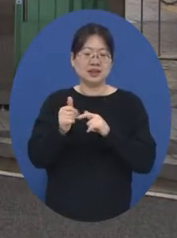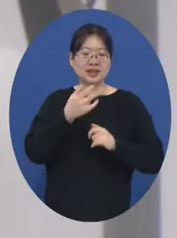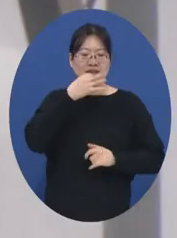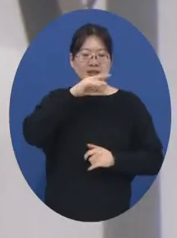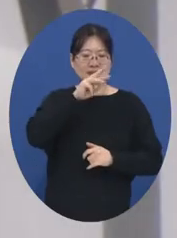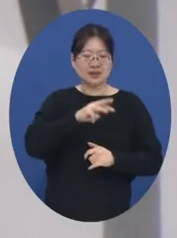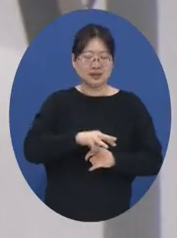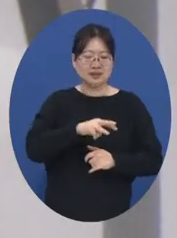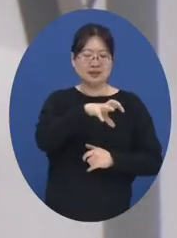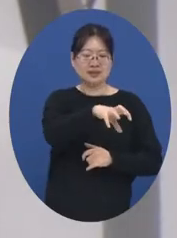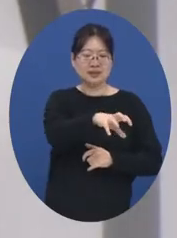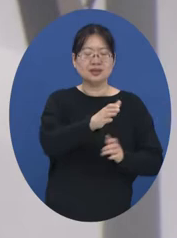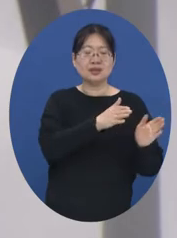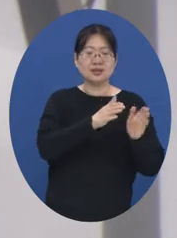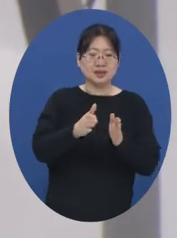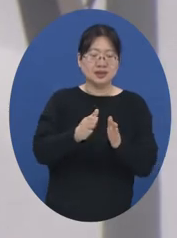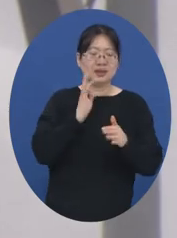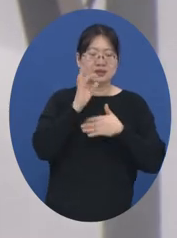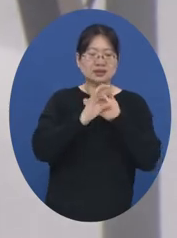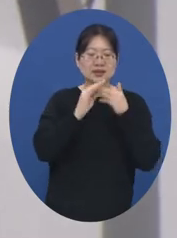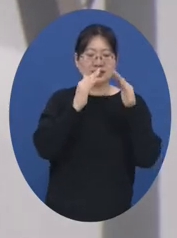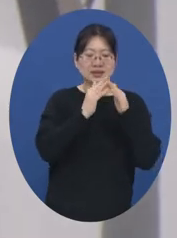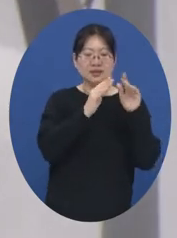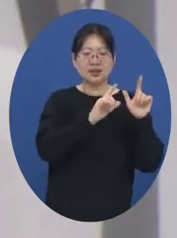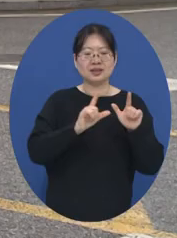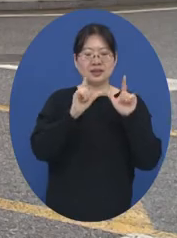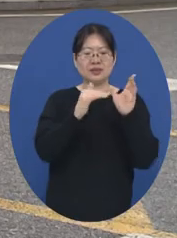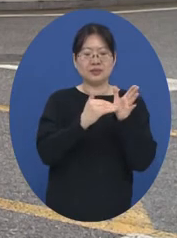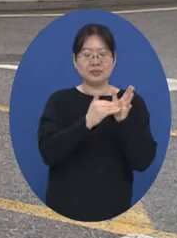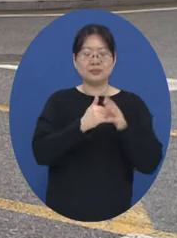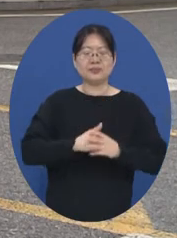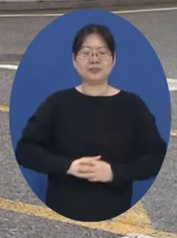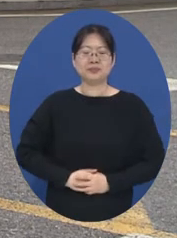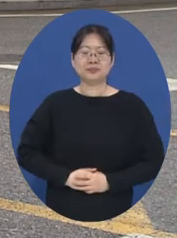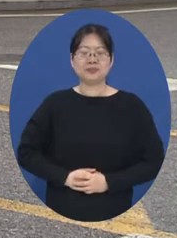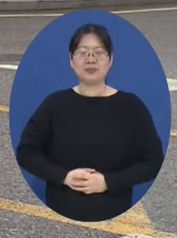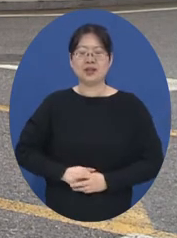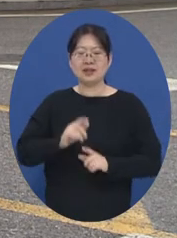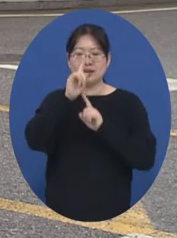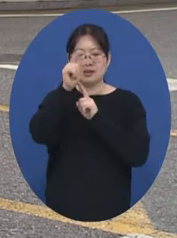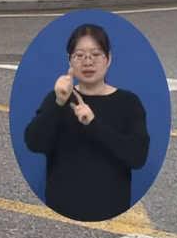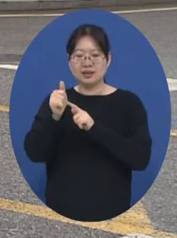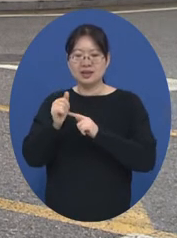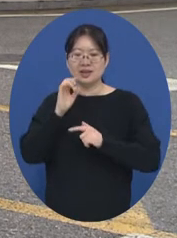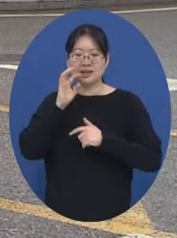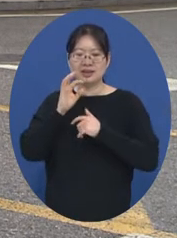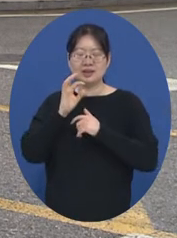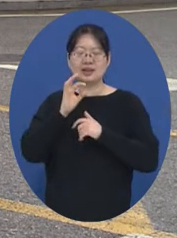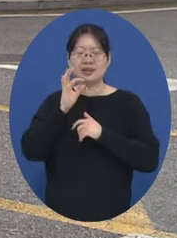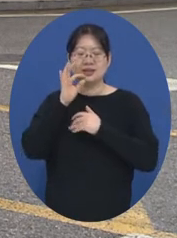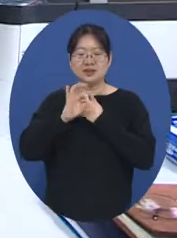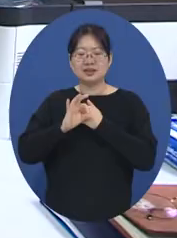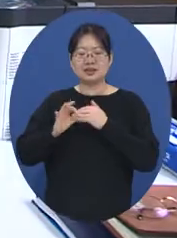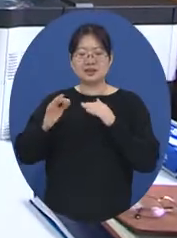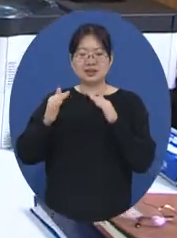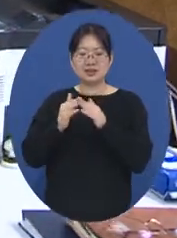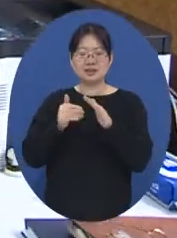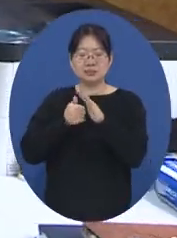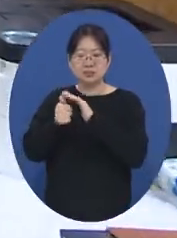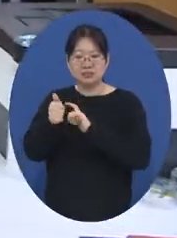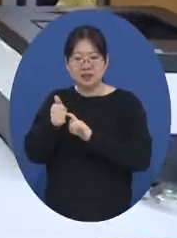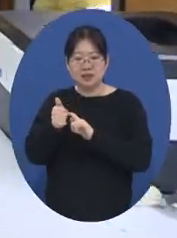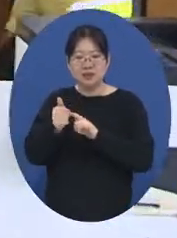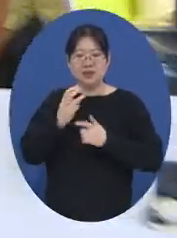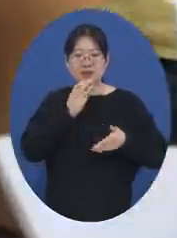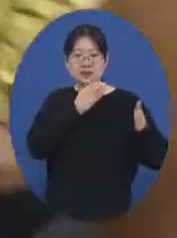입소했습니다. 이날 이재명 경기도지사는 이천을 찾아 우한 교민 임시생활시설인 국방어학원 입구에 설치된